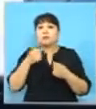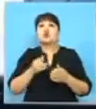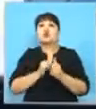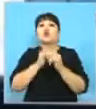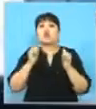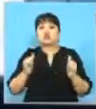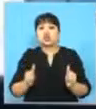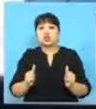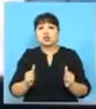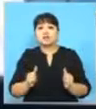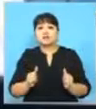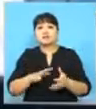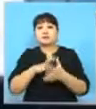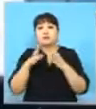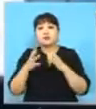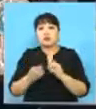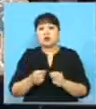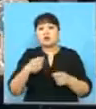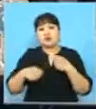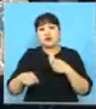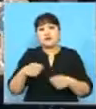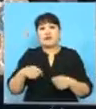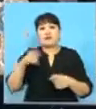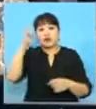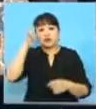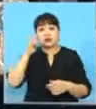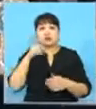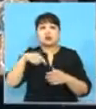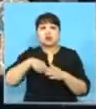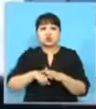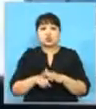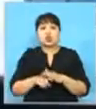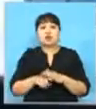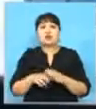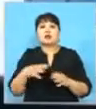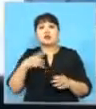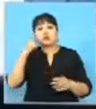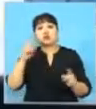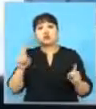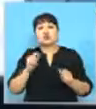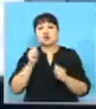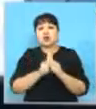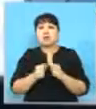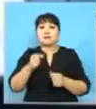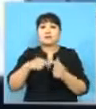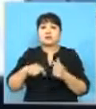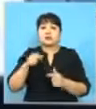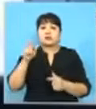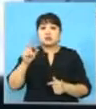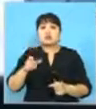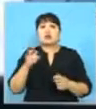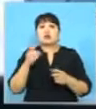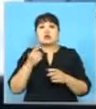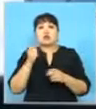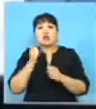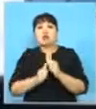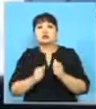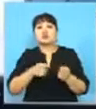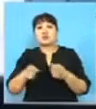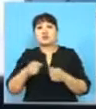увеличение объема товаров в казахстанском содержании. Я думаю, что каждый бизнесмен, каждый